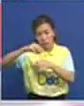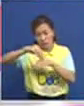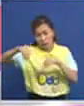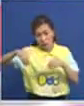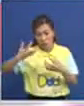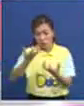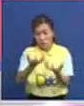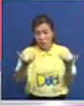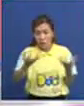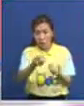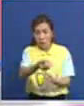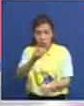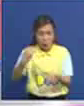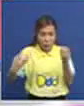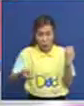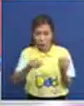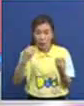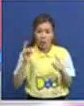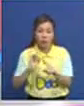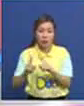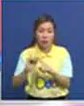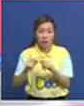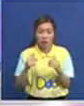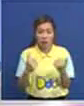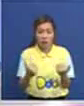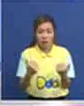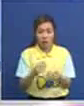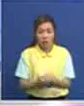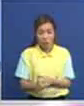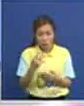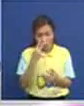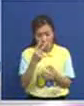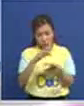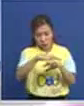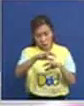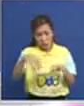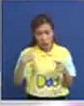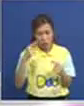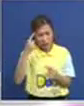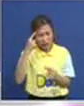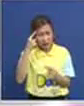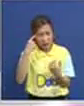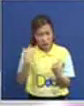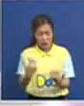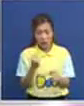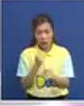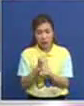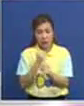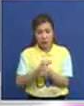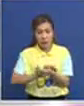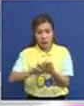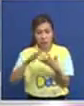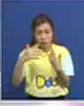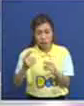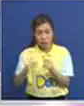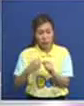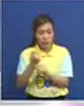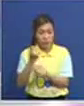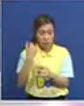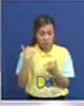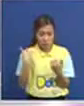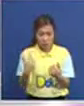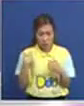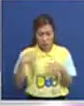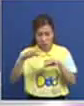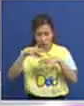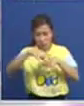รื้อถอนสิ่งปลูกสร้างที่ลุกล้ำคลององอ่างคืบหน้าไปมากค่ะโดยคาดว่าจะแล้วเสร็จในช่วงกลางเดือนนี้ก่อนจะปรับภูมิทัศน์ให้เ